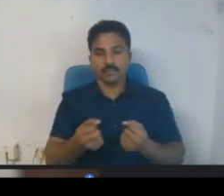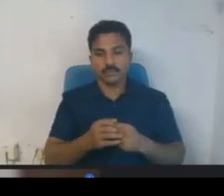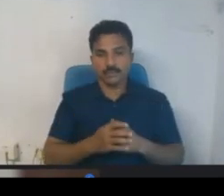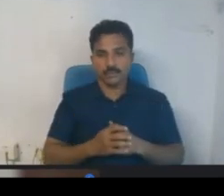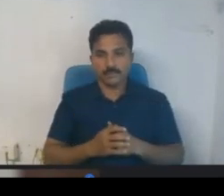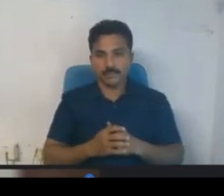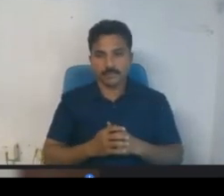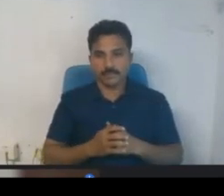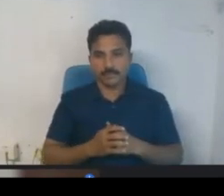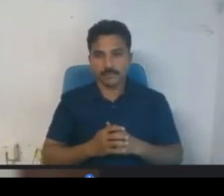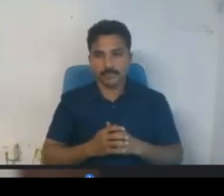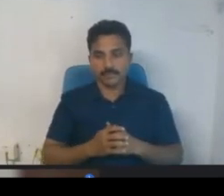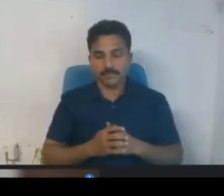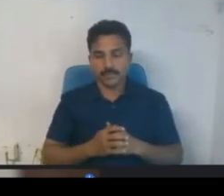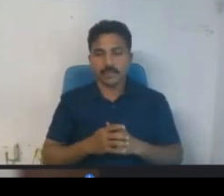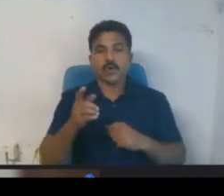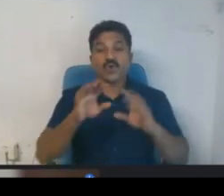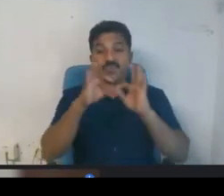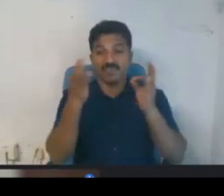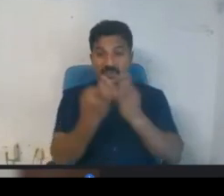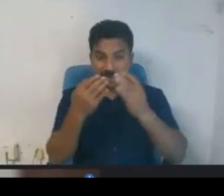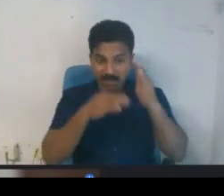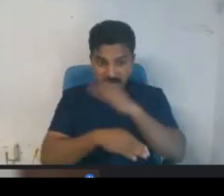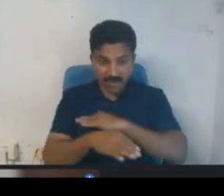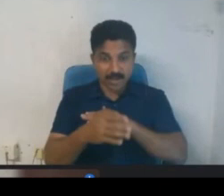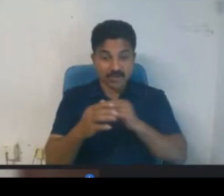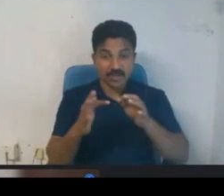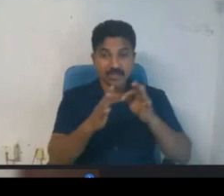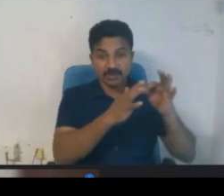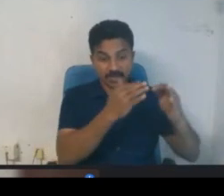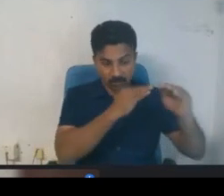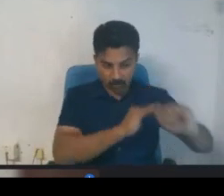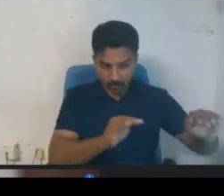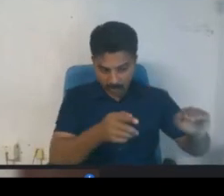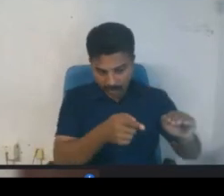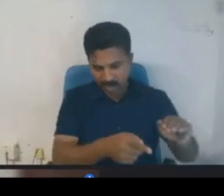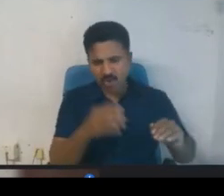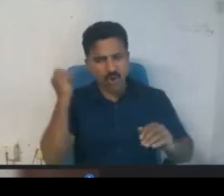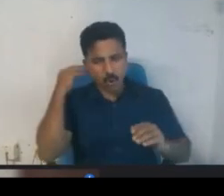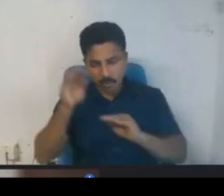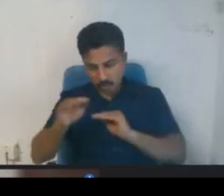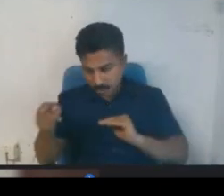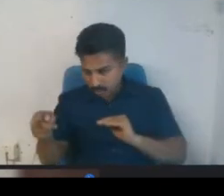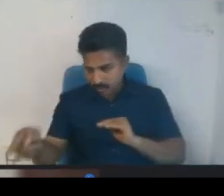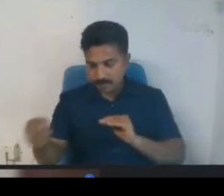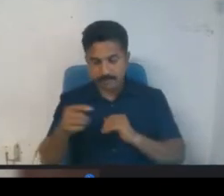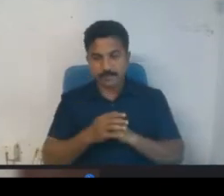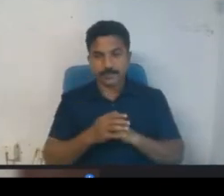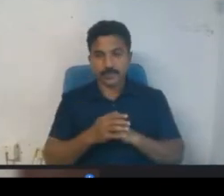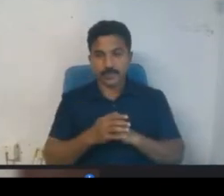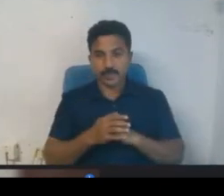നമ്മള് ഒരു ഒരു വീട്ടില് ഒരു പ്രത്യേക പരിചരണം വേണ്ട കുട്ടിയും വേണ്ടാത്ത കുട്ടിയും ഉണ്ടെന്നുണ്ടെങ്കിൽ